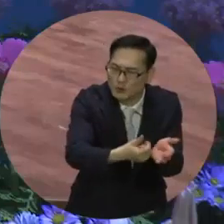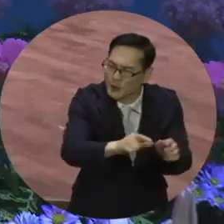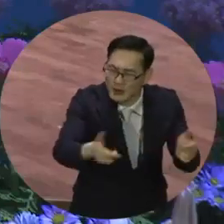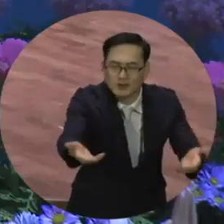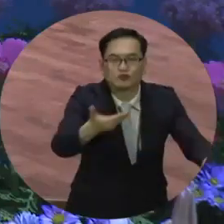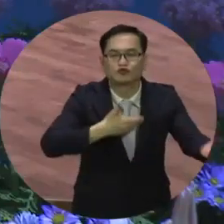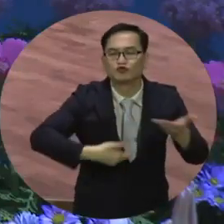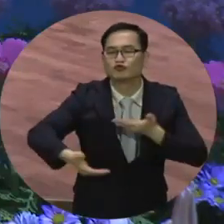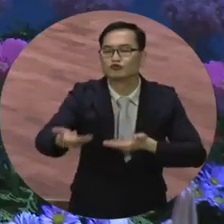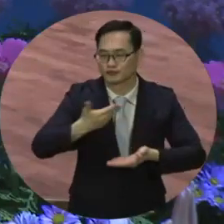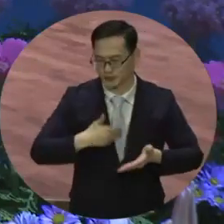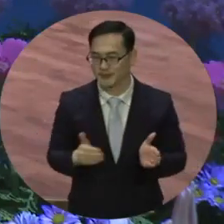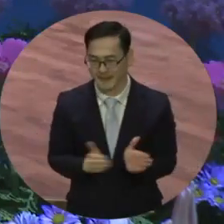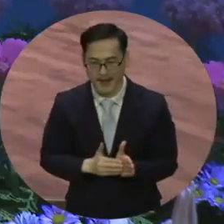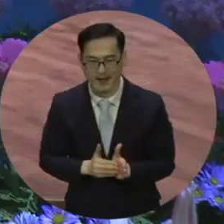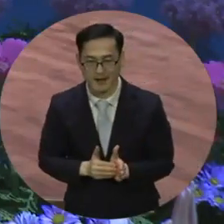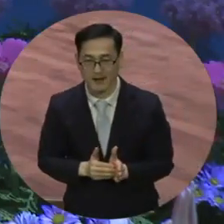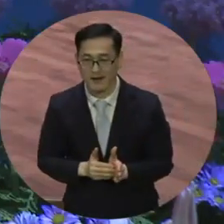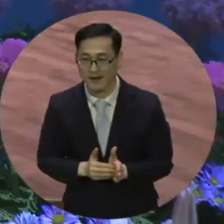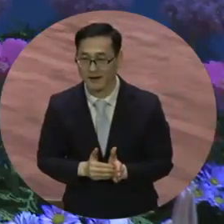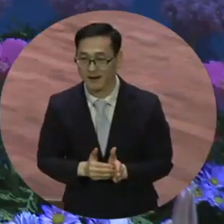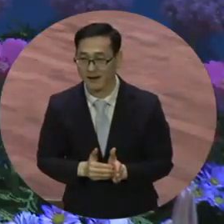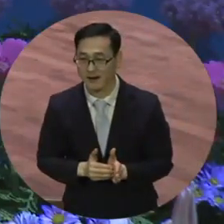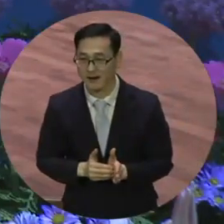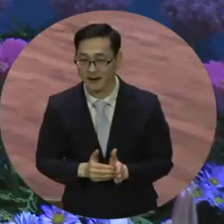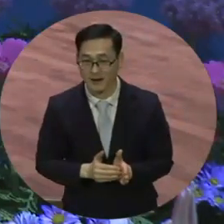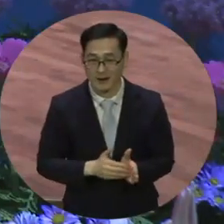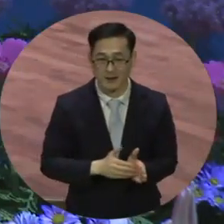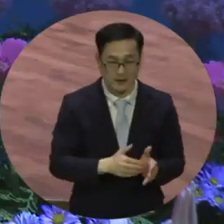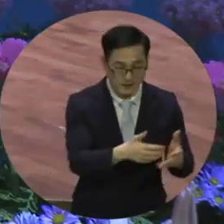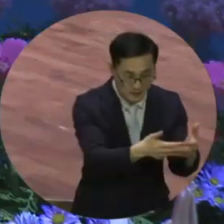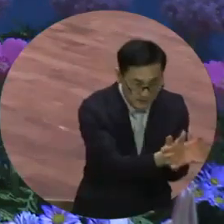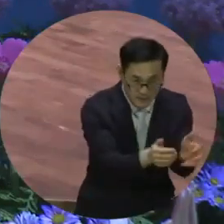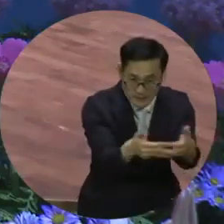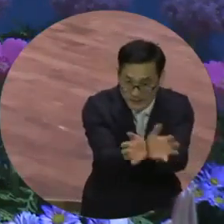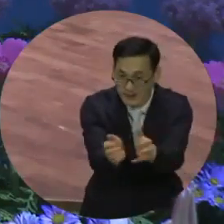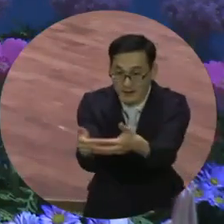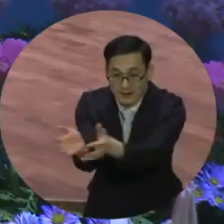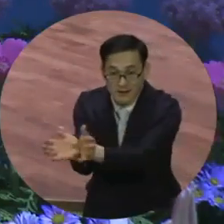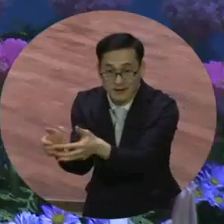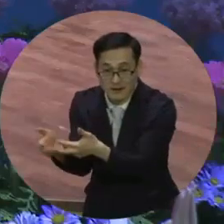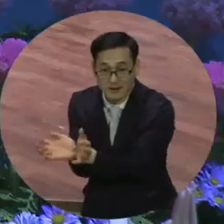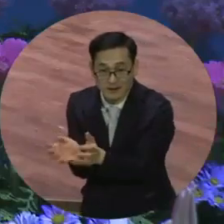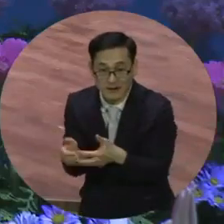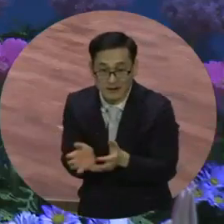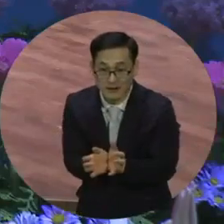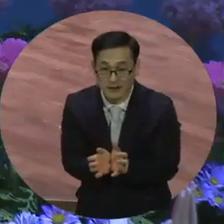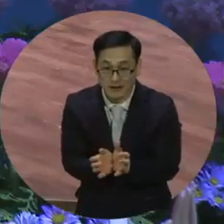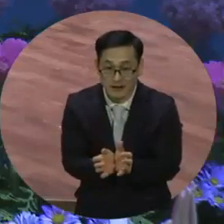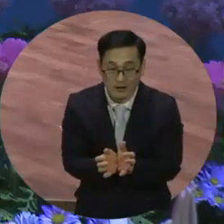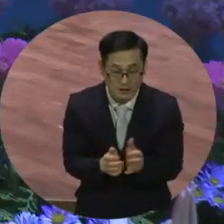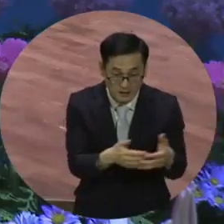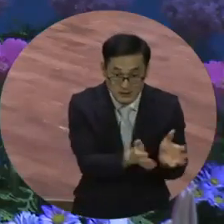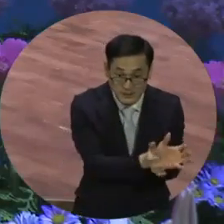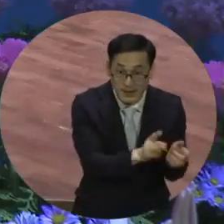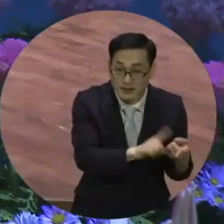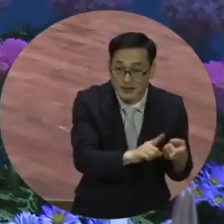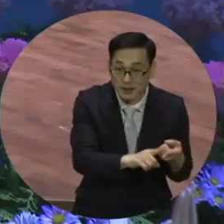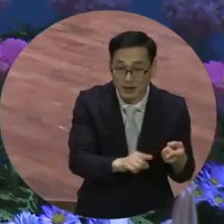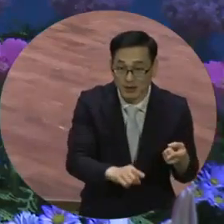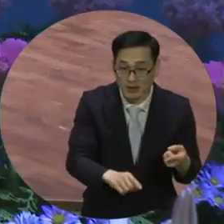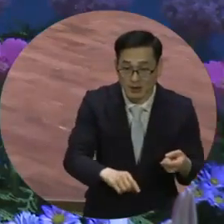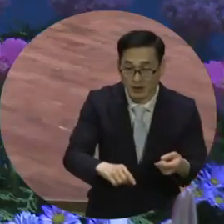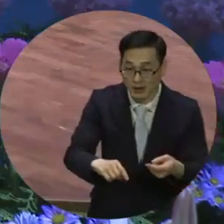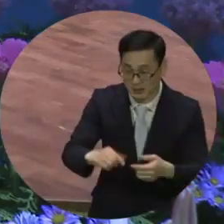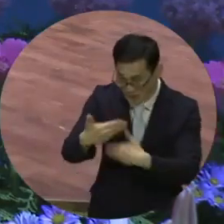것이 아니에요. 각 지파별로 무려 89절을 인용합니다. 89절을 걸쳐가지고 이